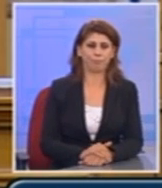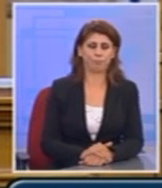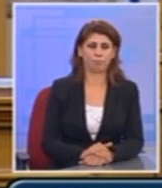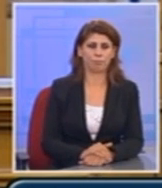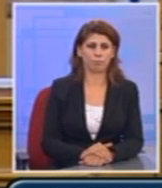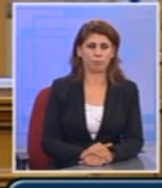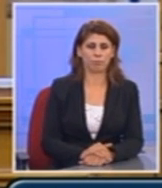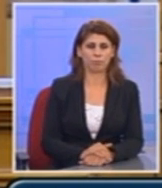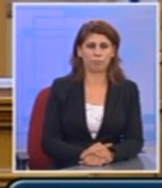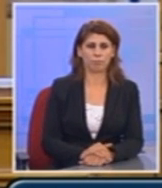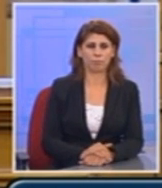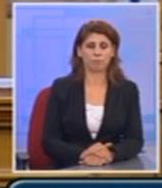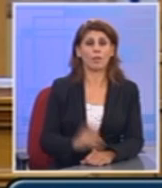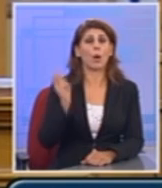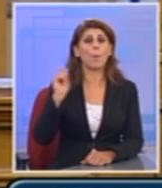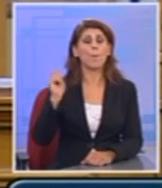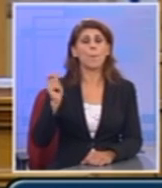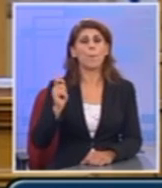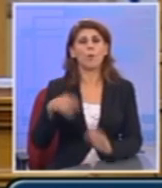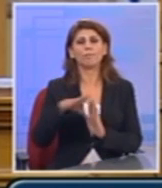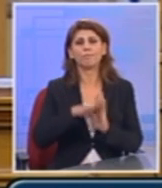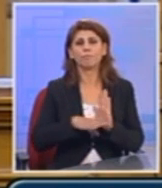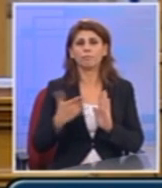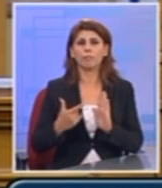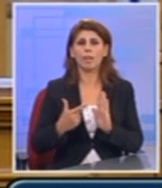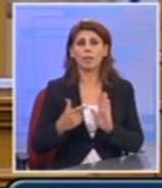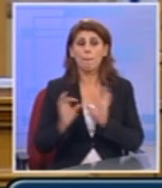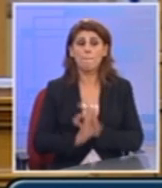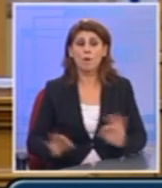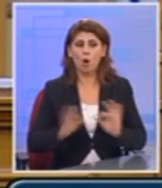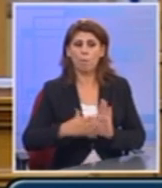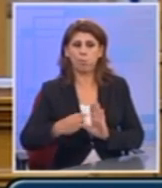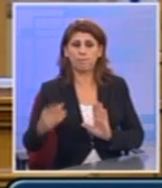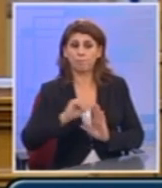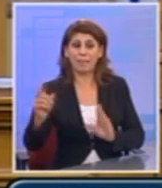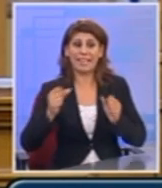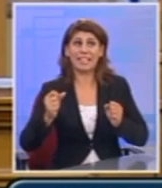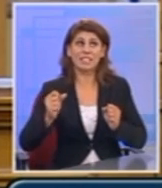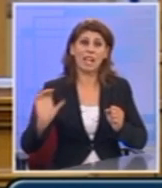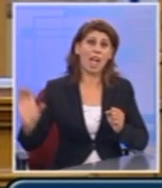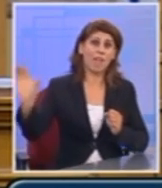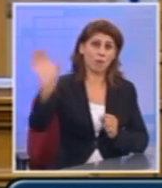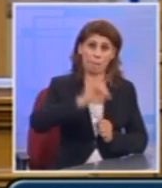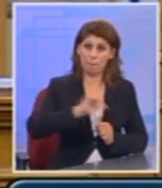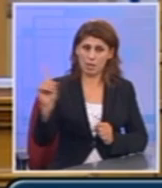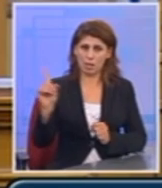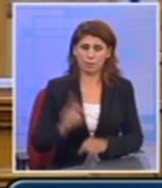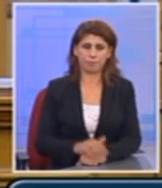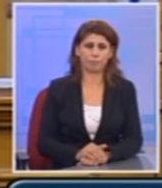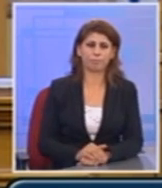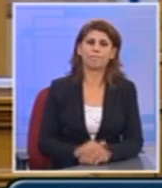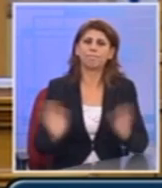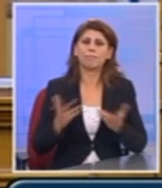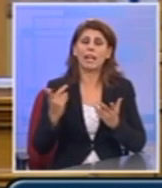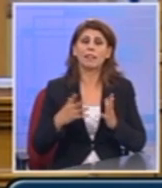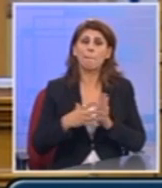χώρες η πολιτική ατζέντα περιλαμβάνει την πρόληψη αυτής της μετάδοσης της κρίσης ωστόσο κάποιου είδους